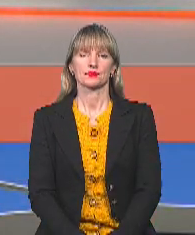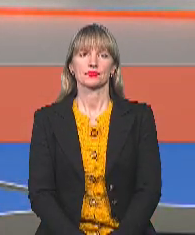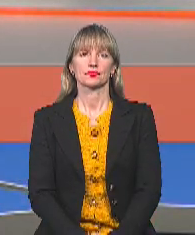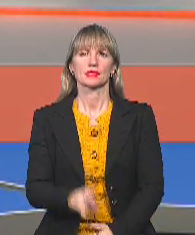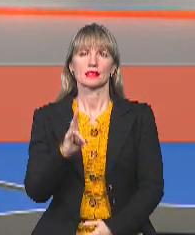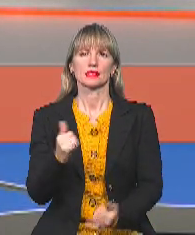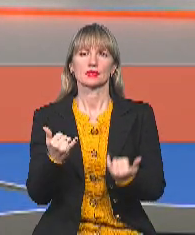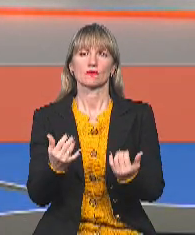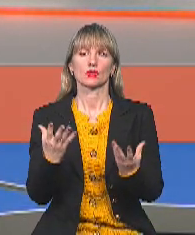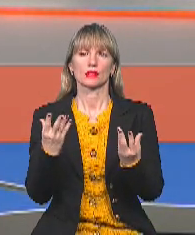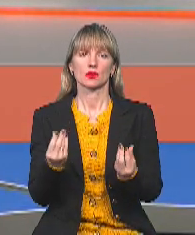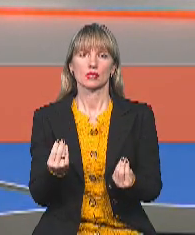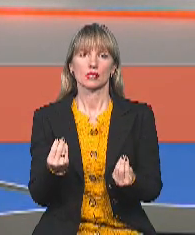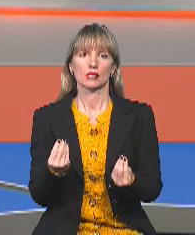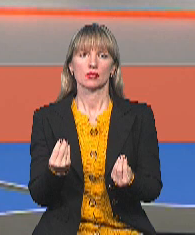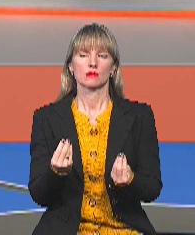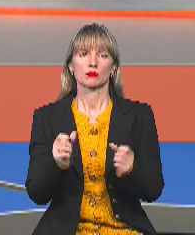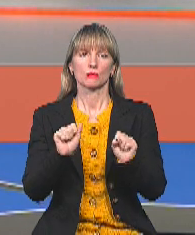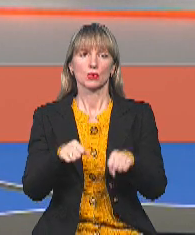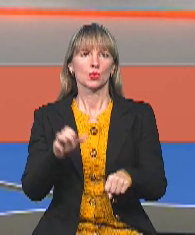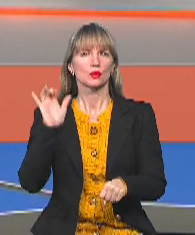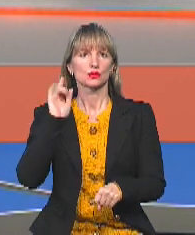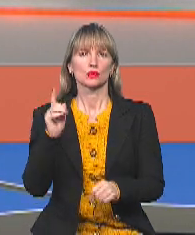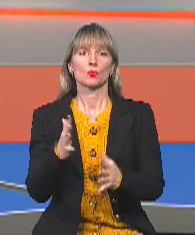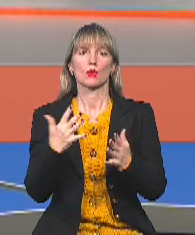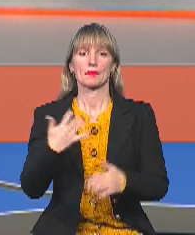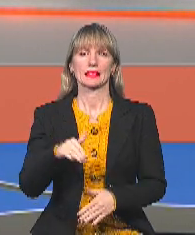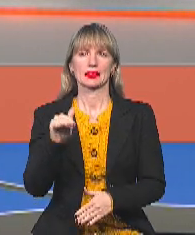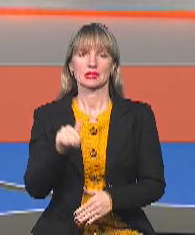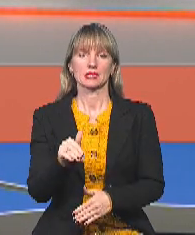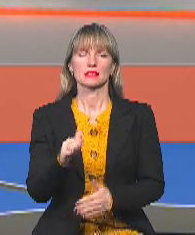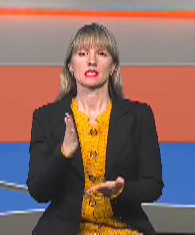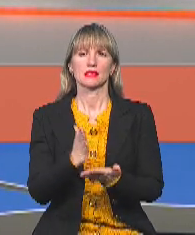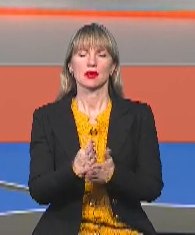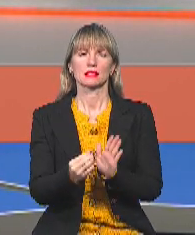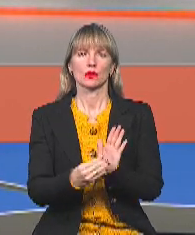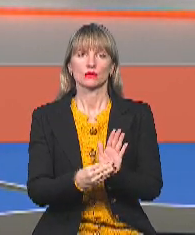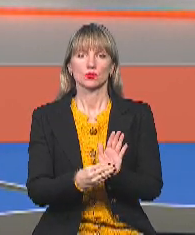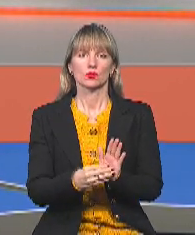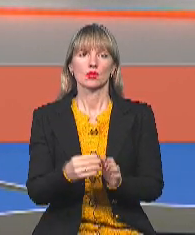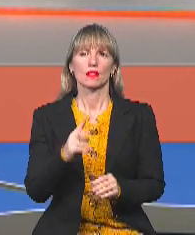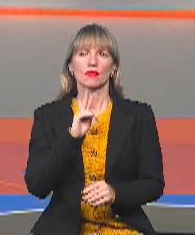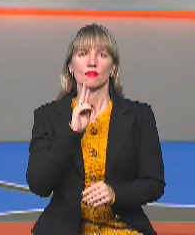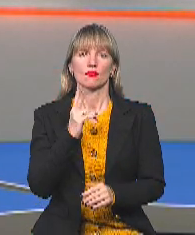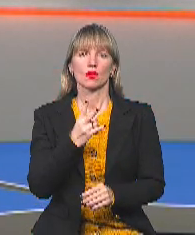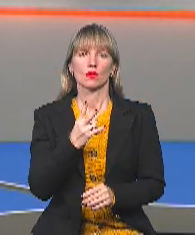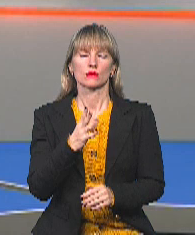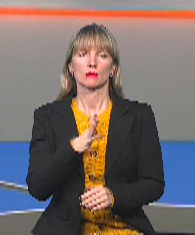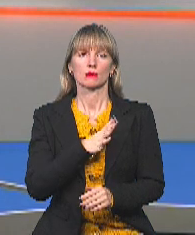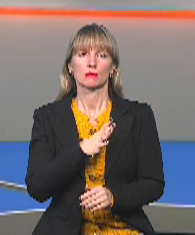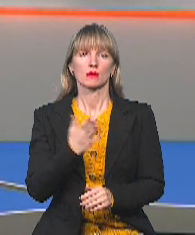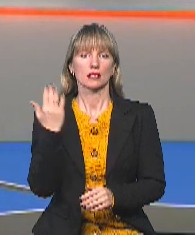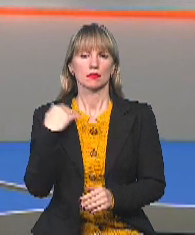есть на сегодняшний день вы могли услышать, что более 50 тысяч состоит на учете. Два года назад эта цифра равнялась 47